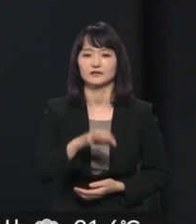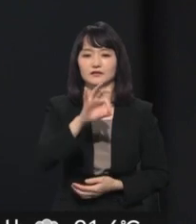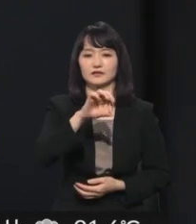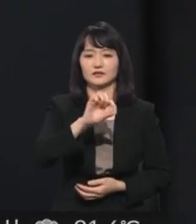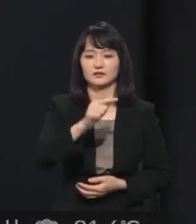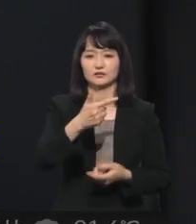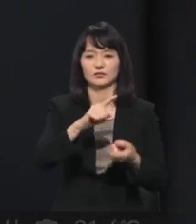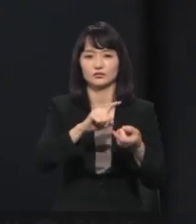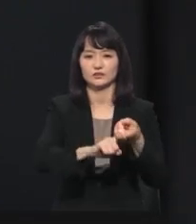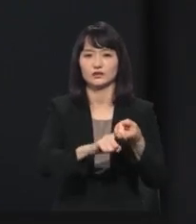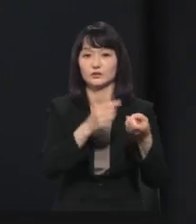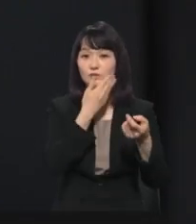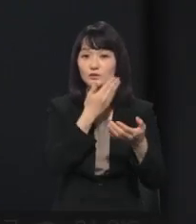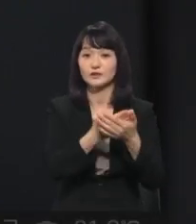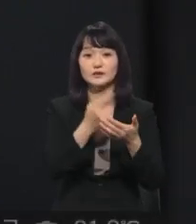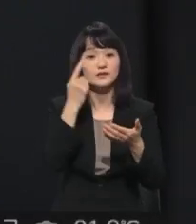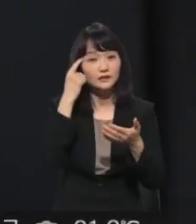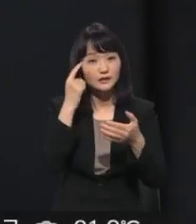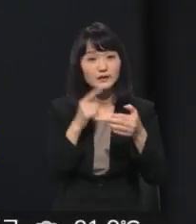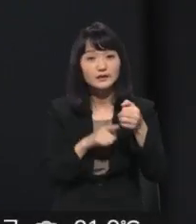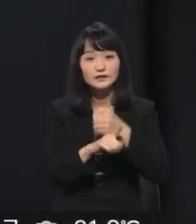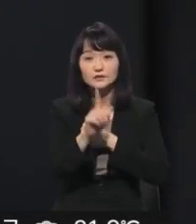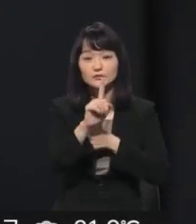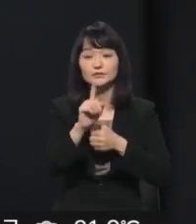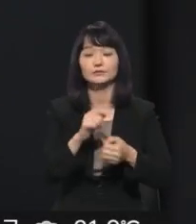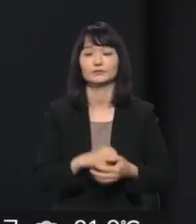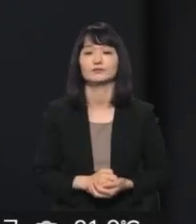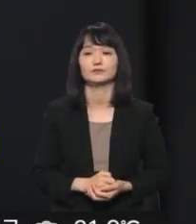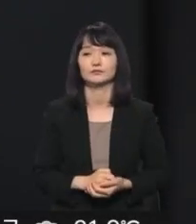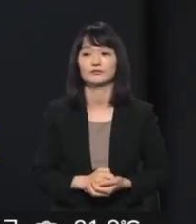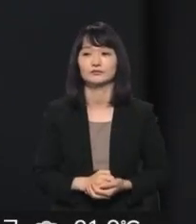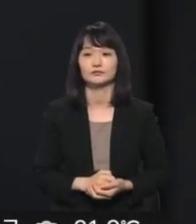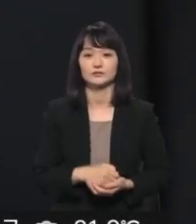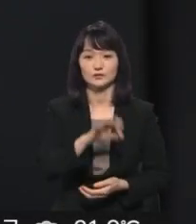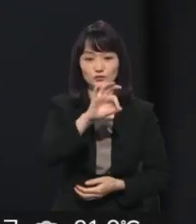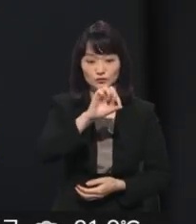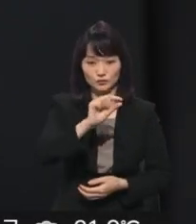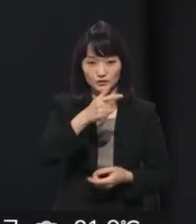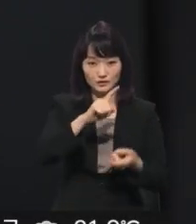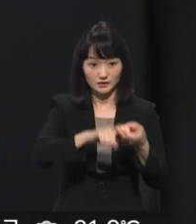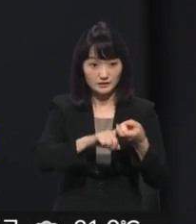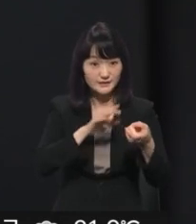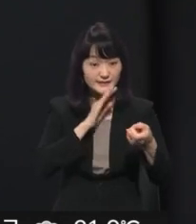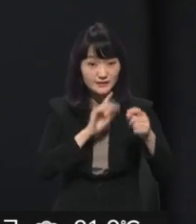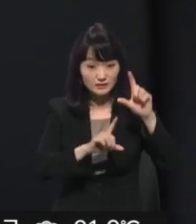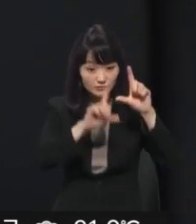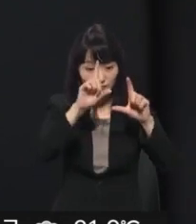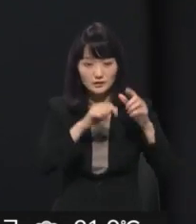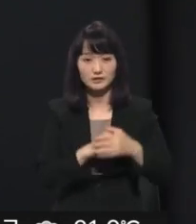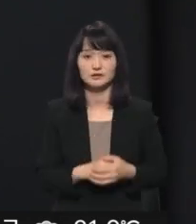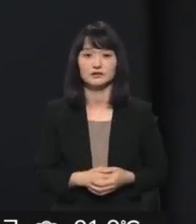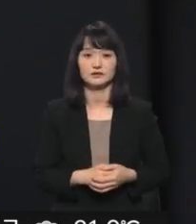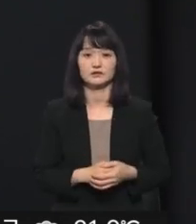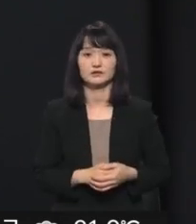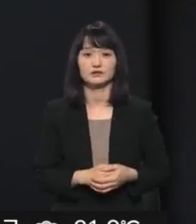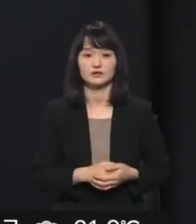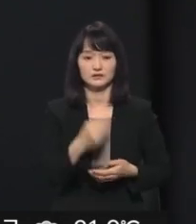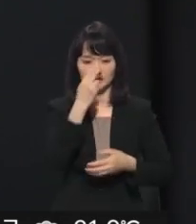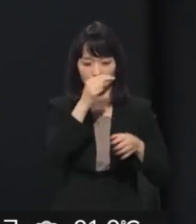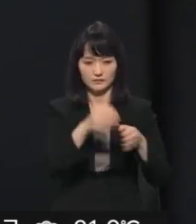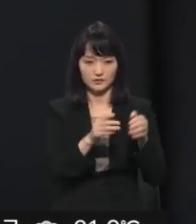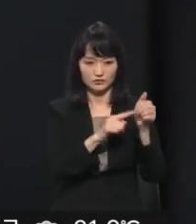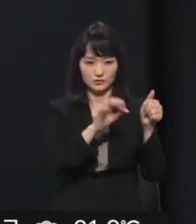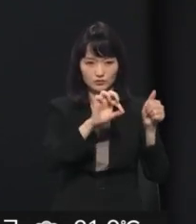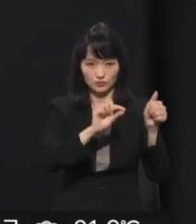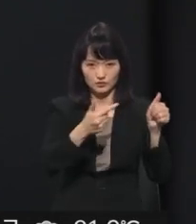중요하게 생각하시는 야 u 넥과 아니란 사람들의 실체는 윤석열 검찰 지 검찰총장에 추미애